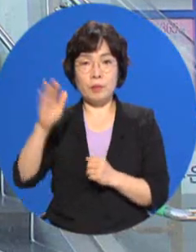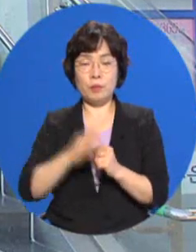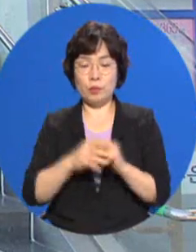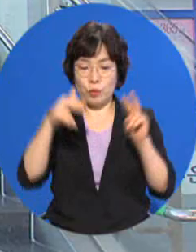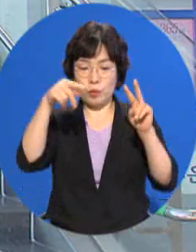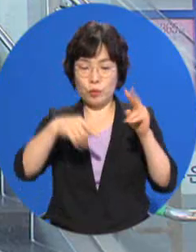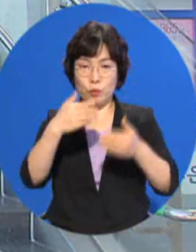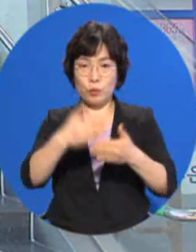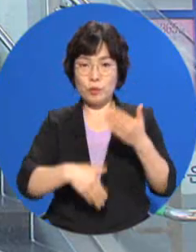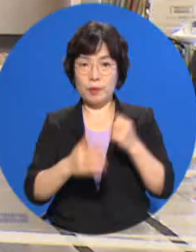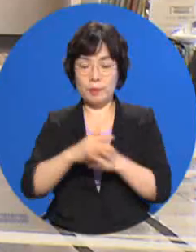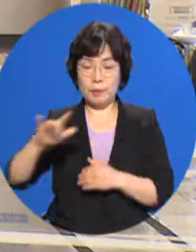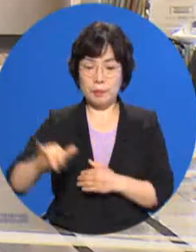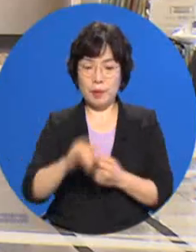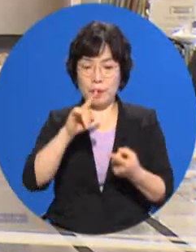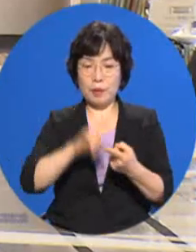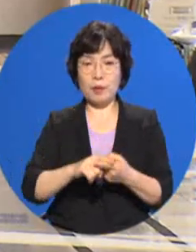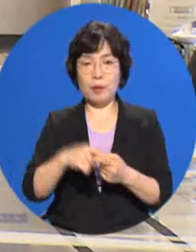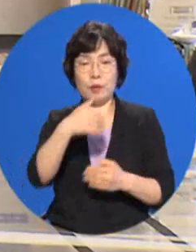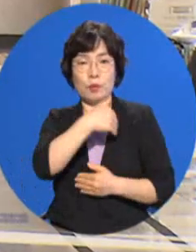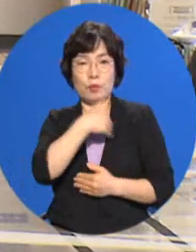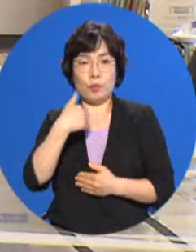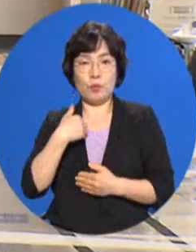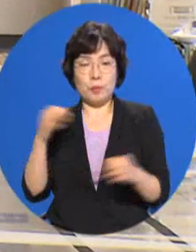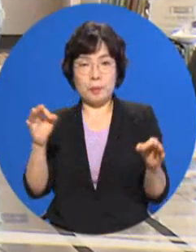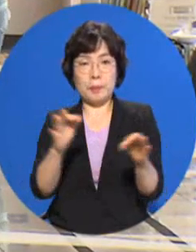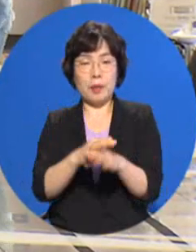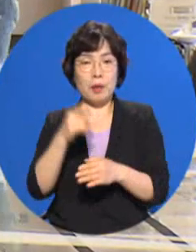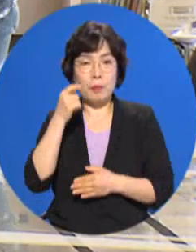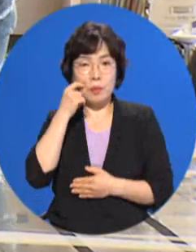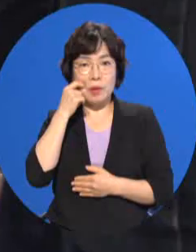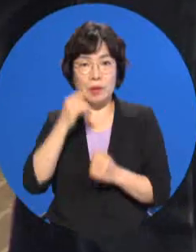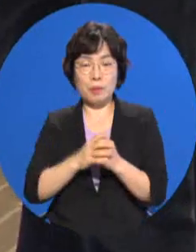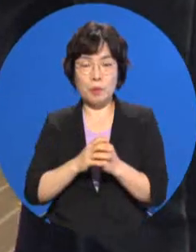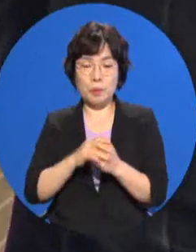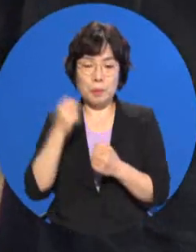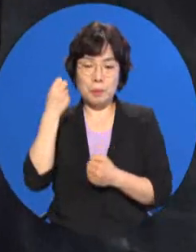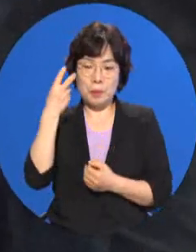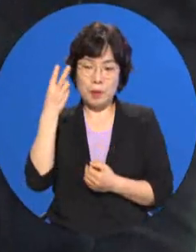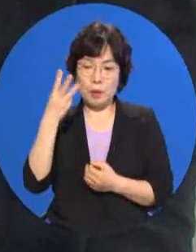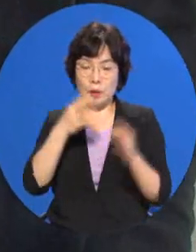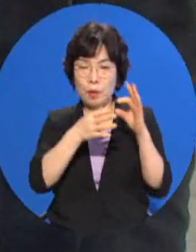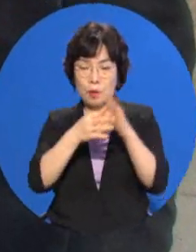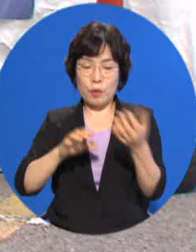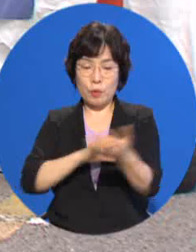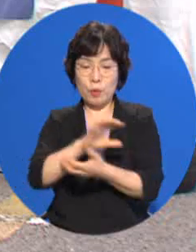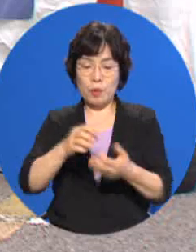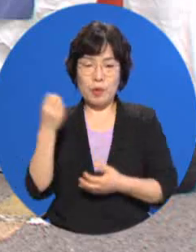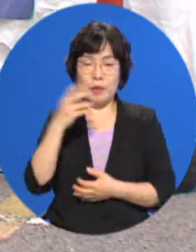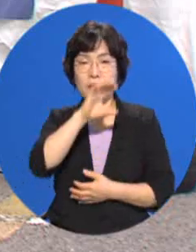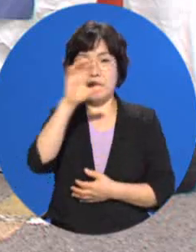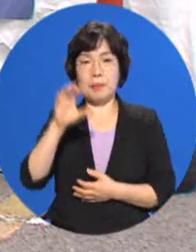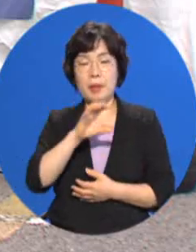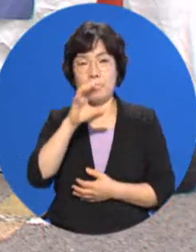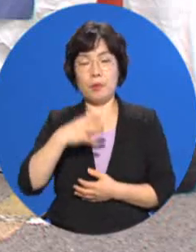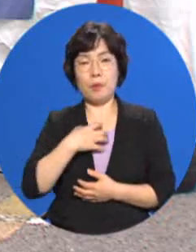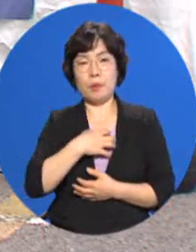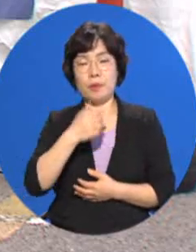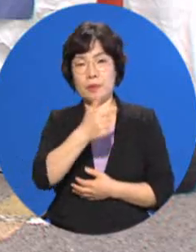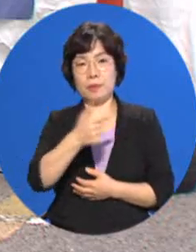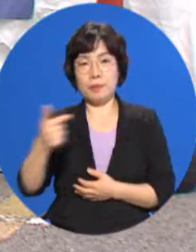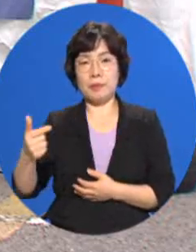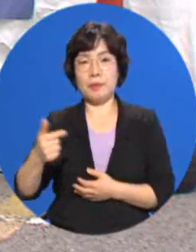2주 동안 코로나 사태를 충분히 잠재우지 못하면 수개월간 겪었던 불평과 혼란은 또다시 반복될